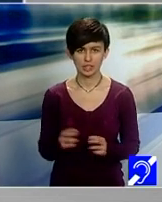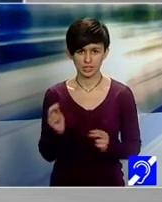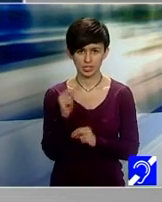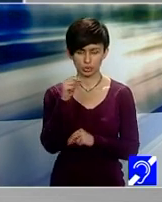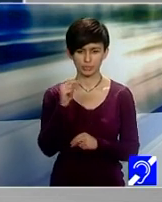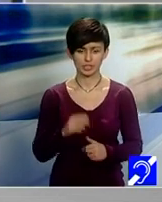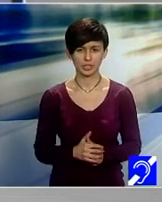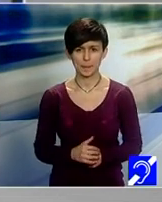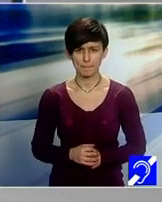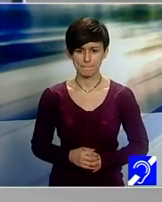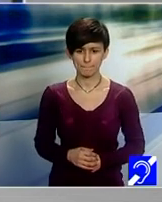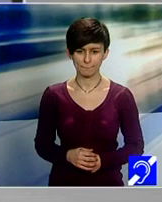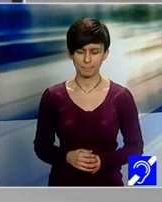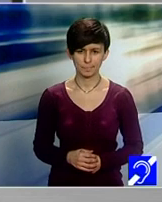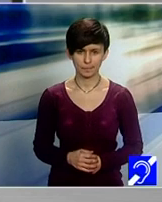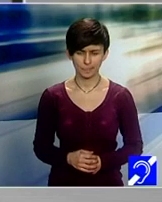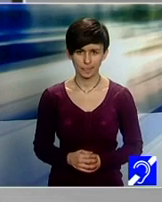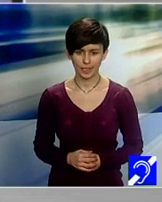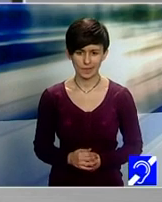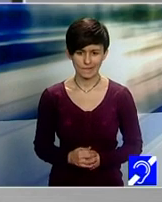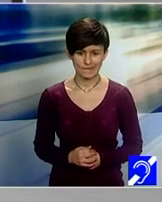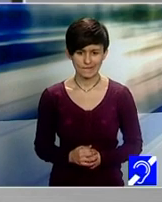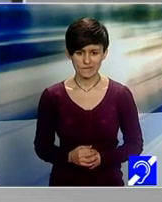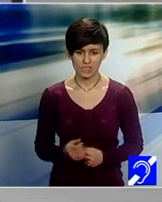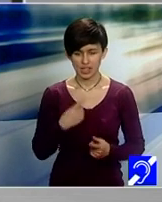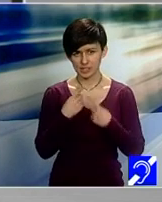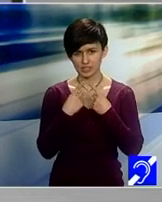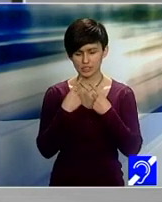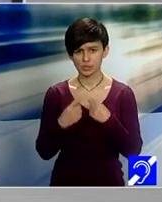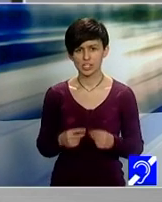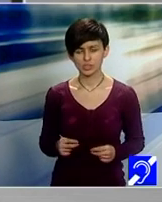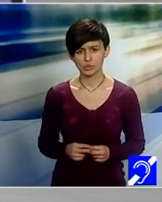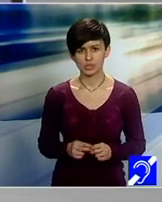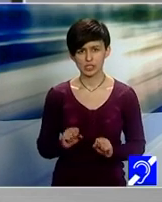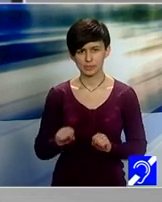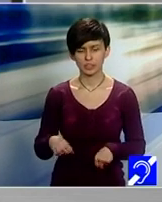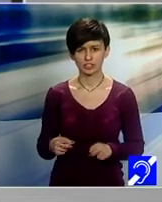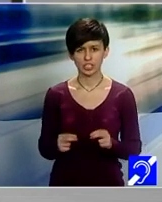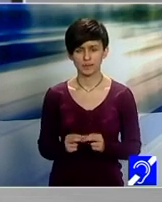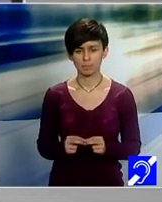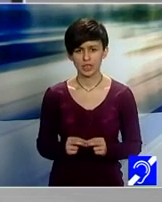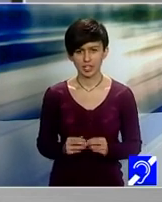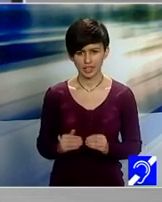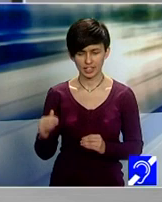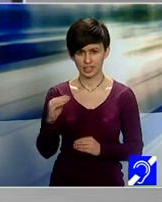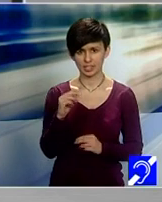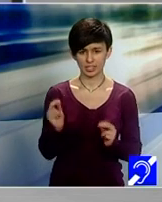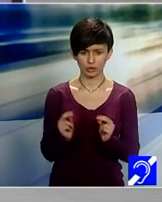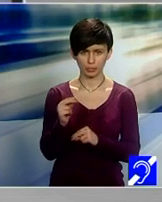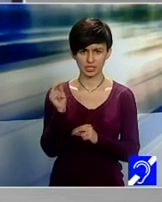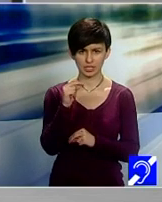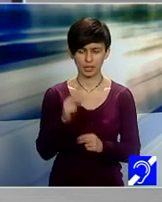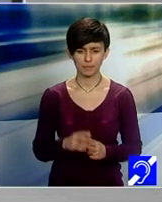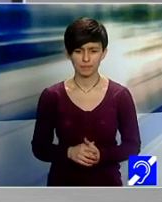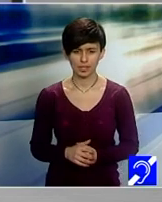cu băncile care oarecum se înțeleg și ridică dobânzile sau nivelul avansului, din punctul